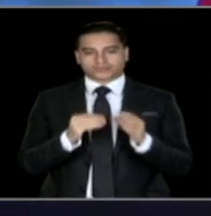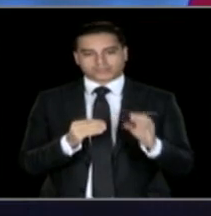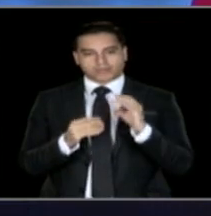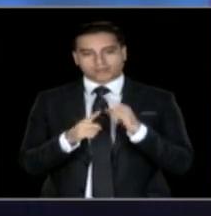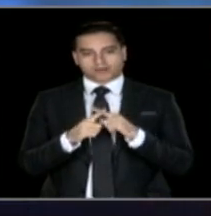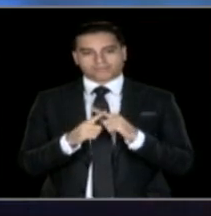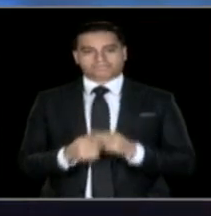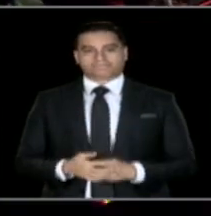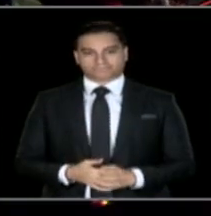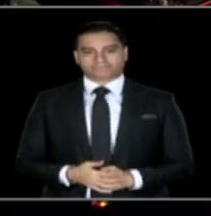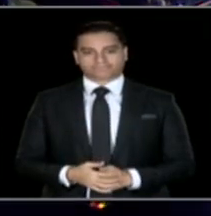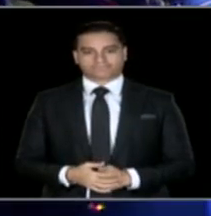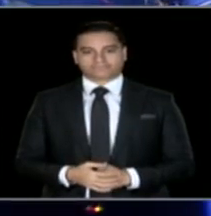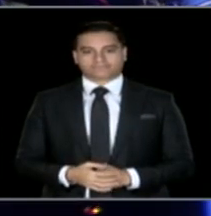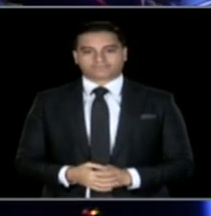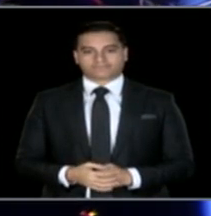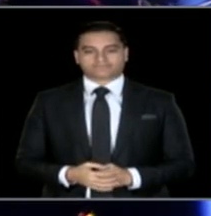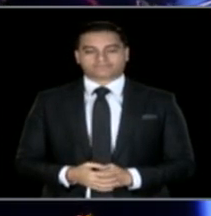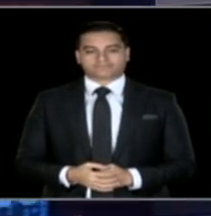خاطئة.